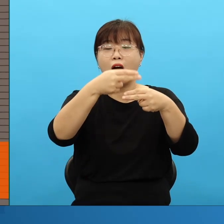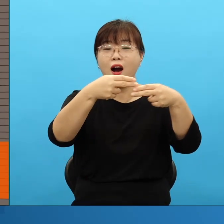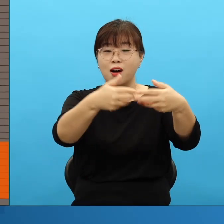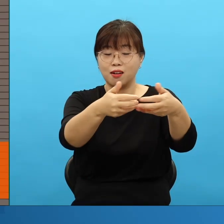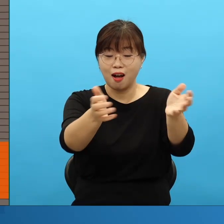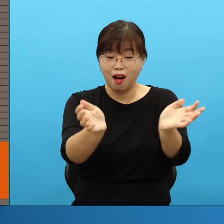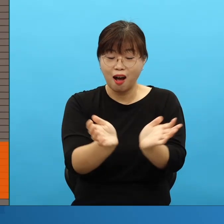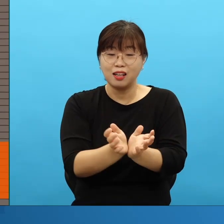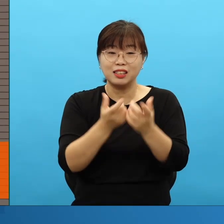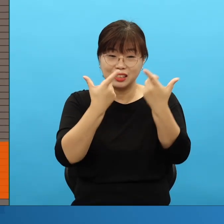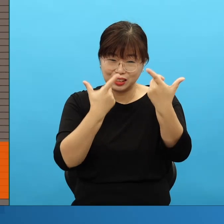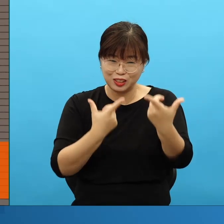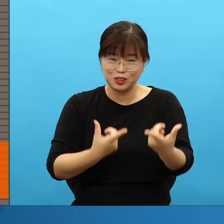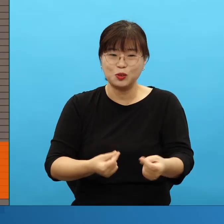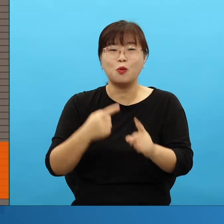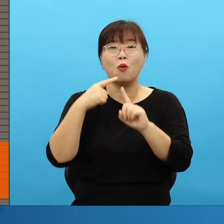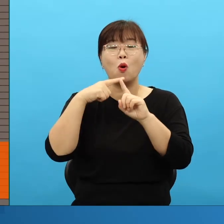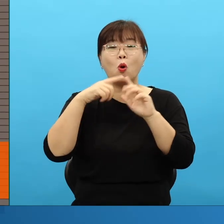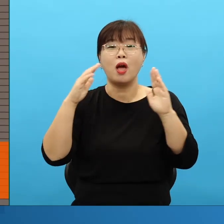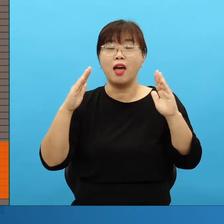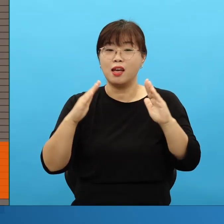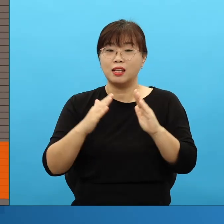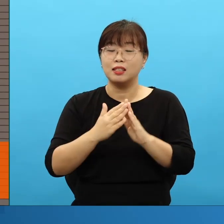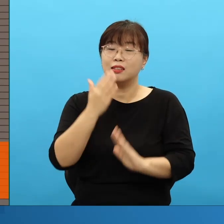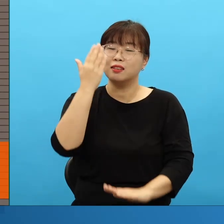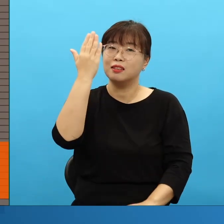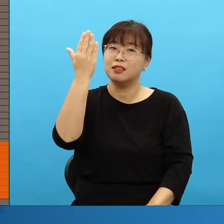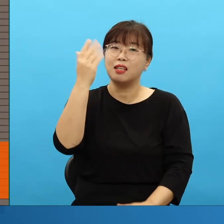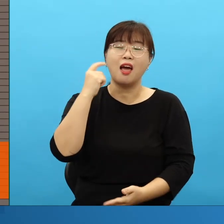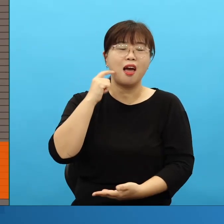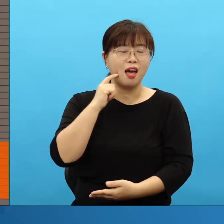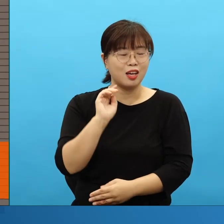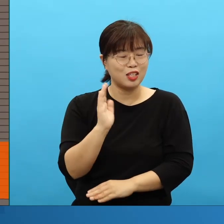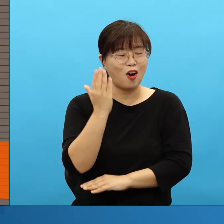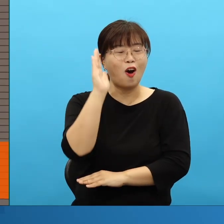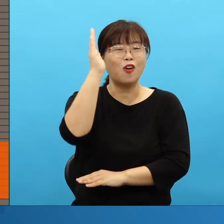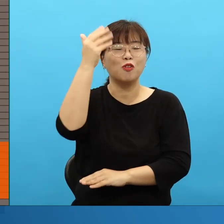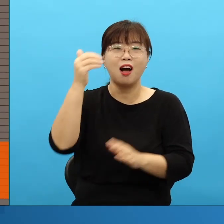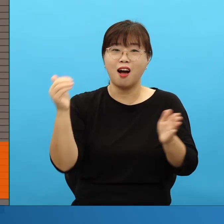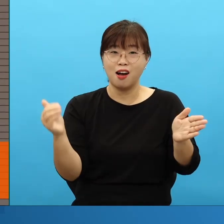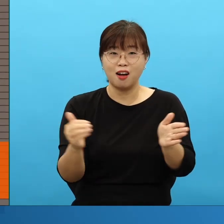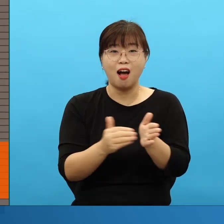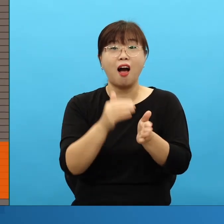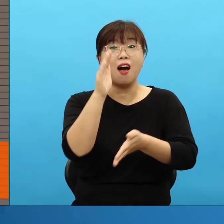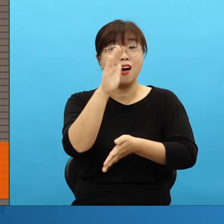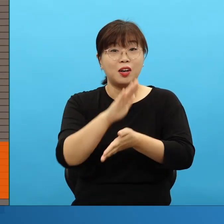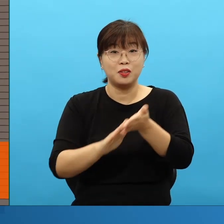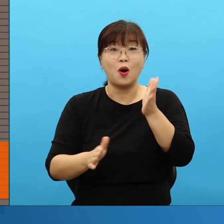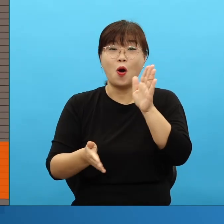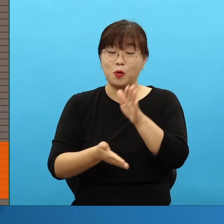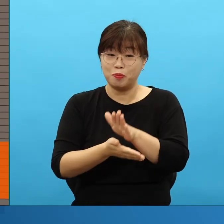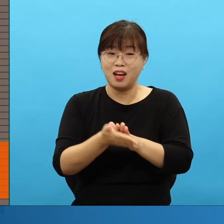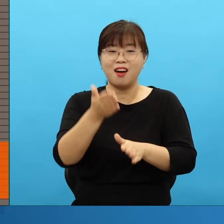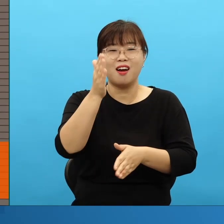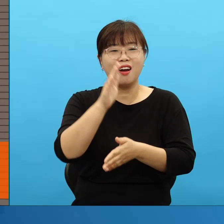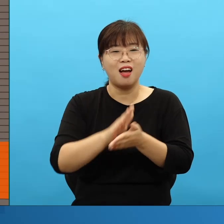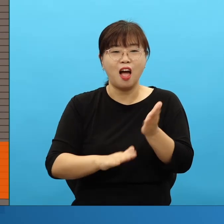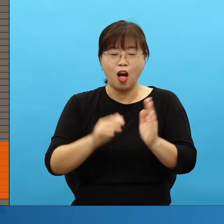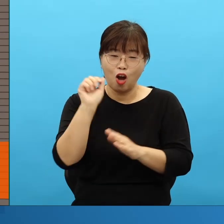시온성과 같은 교회 주의 영광